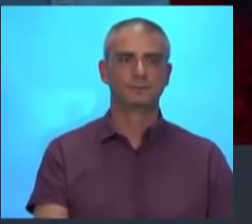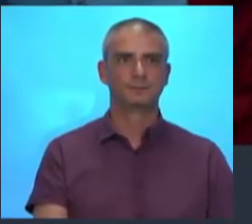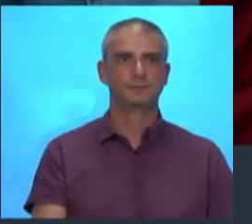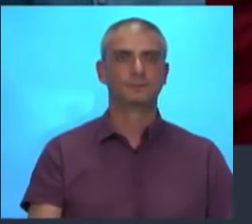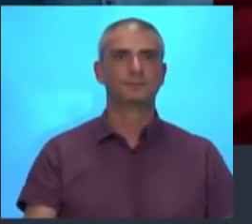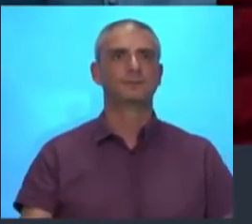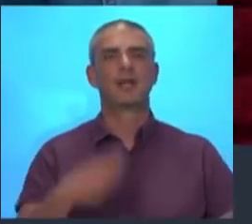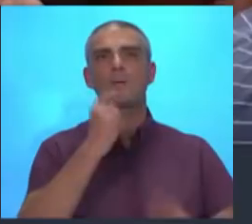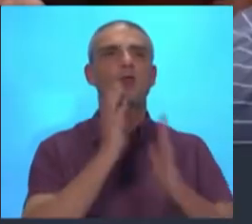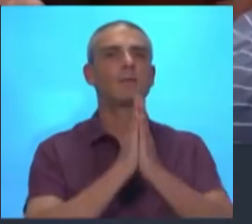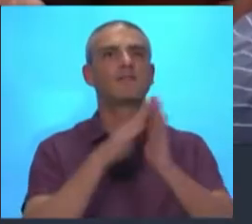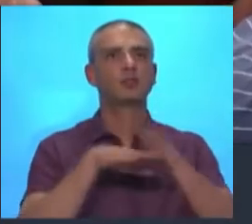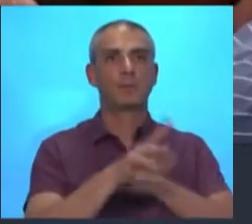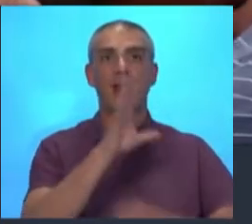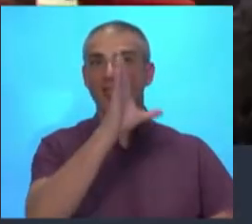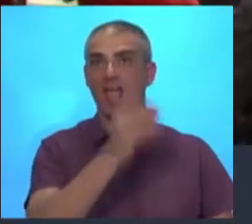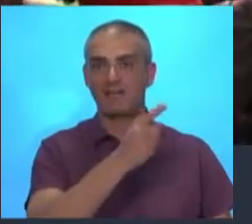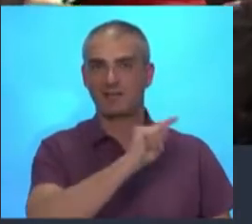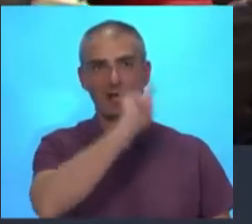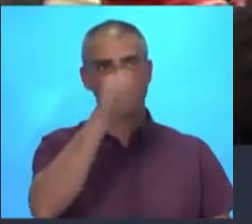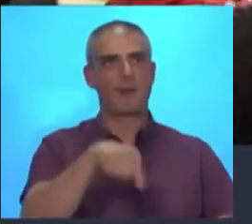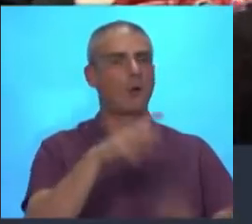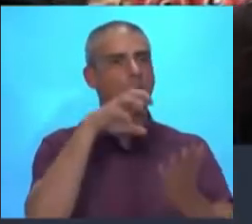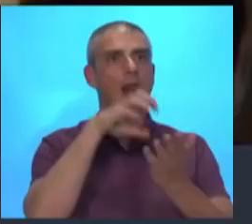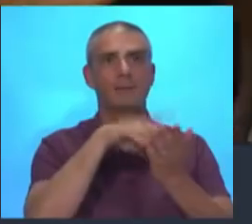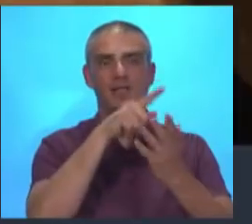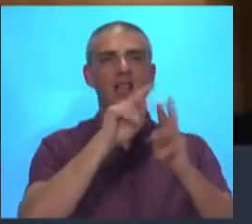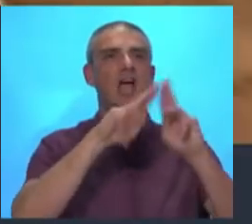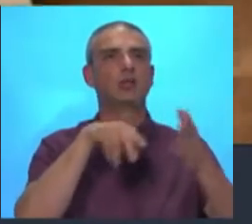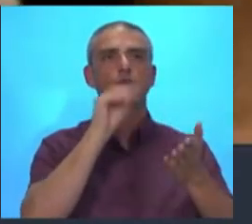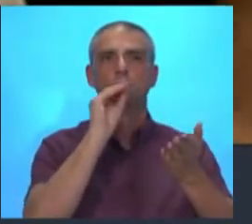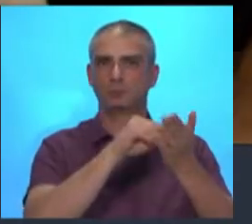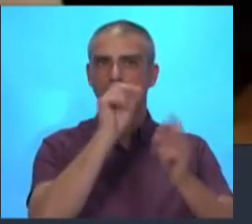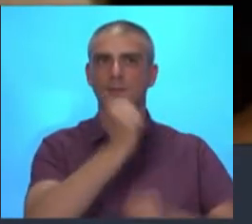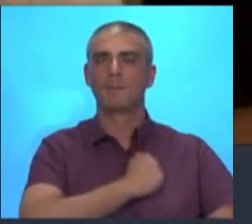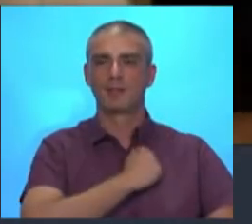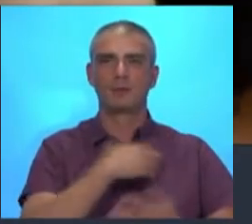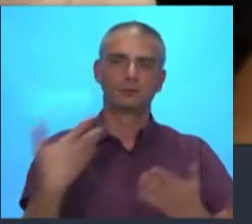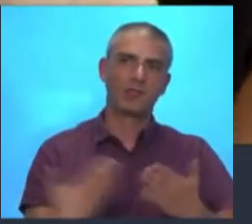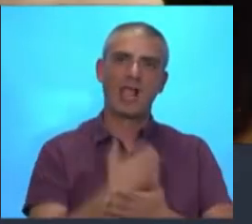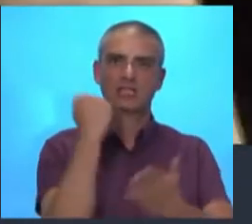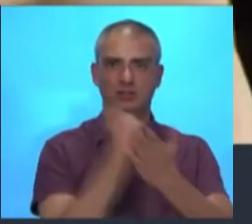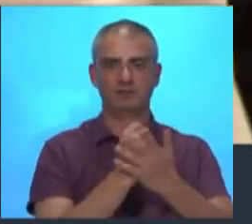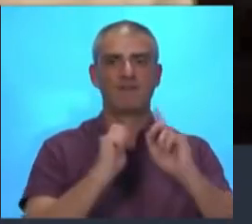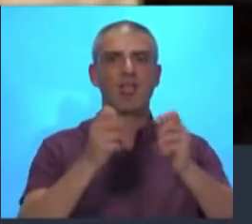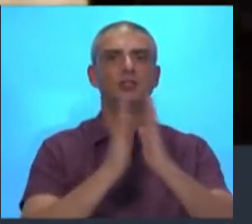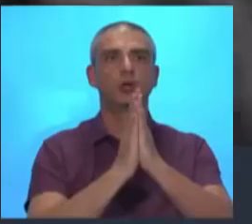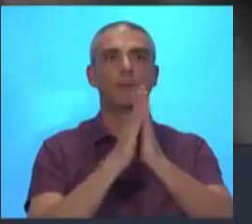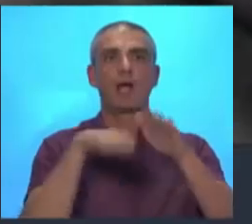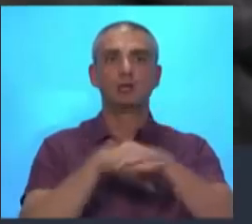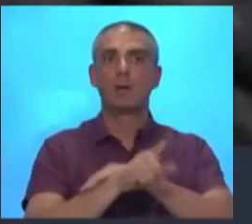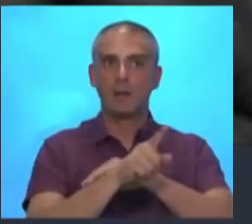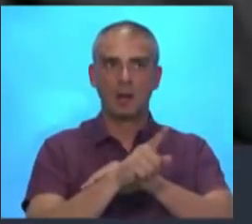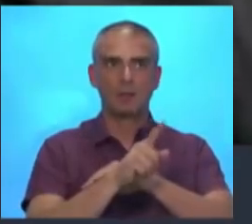בין מאות מבקשי המקלט מאפריקה שהגיעו היום למתקן רשות האוכלוסין בבני ברק כדי לחדש את הוויזה ולהגיש בקשת מקלט,